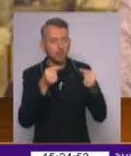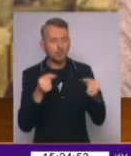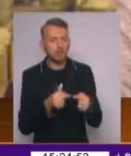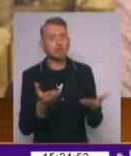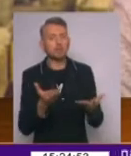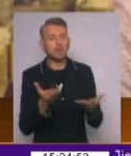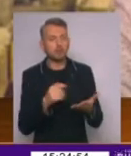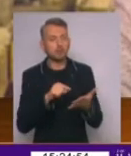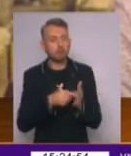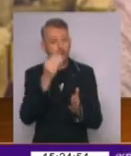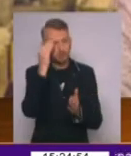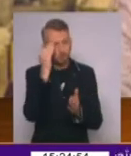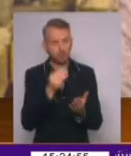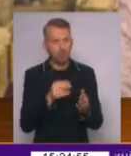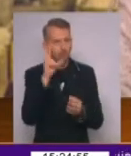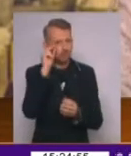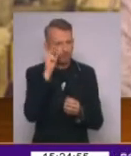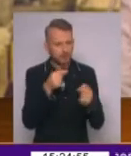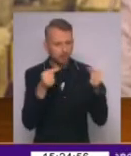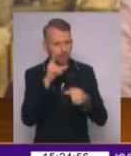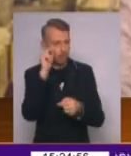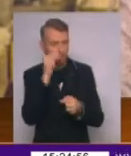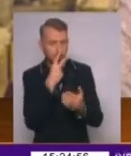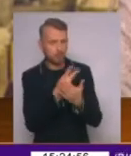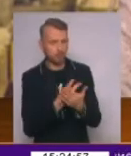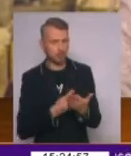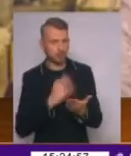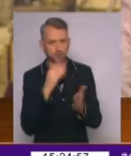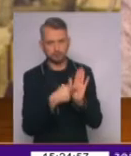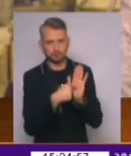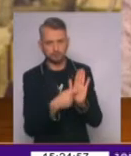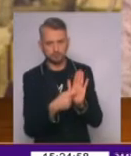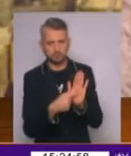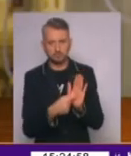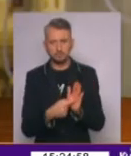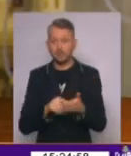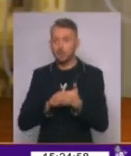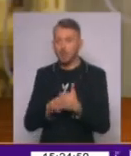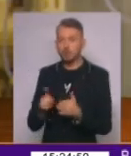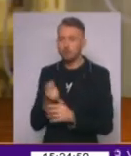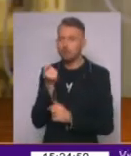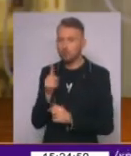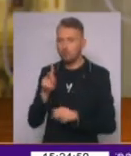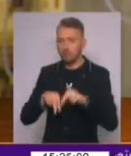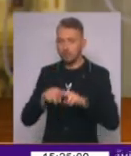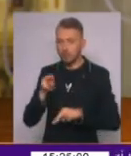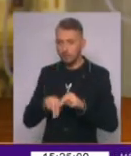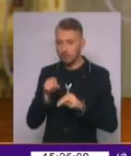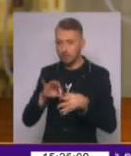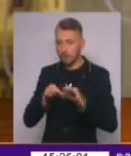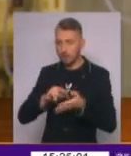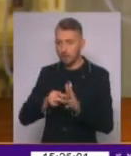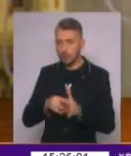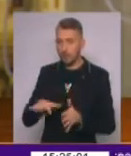точки зору саме чисел, конкретних чисел і показників. І ви будете наполягати, на тому, щоб жодної забудови з цього детального плану